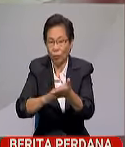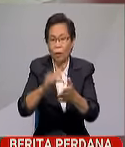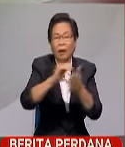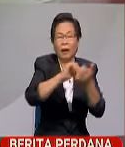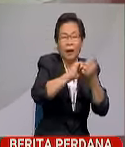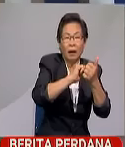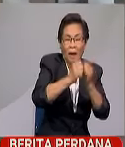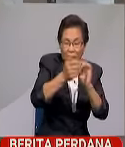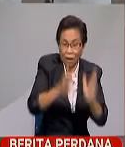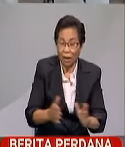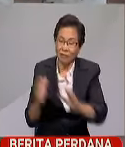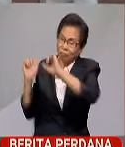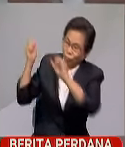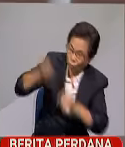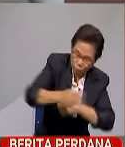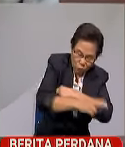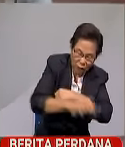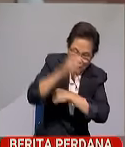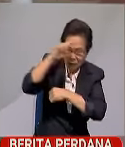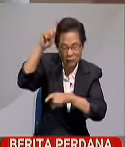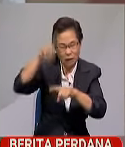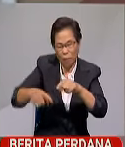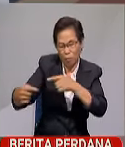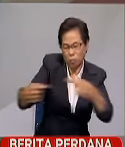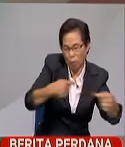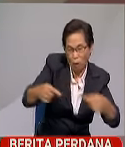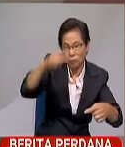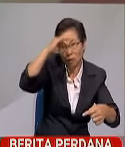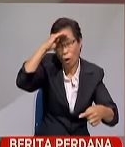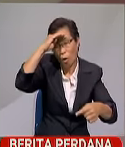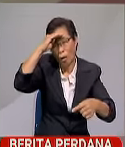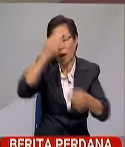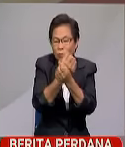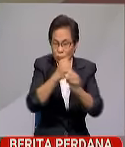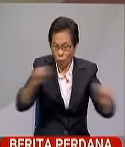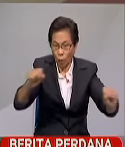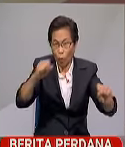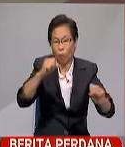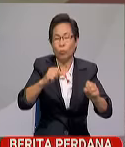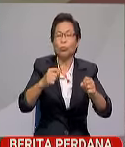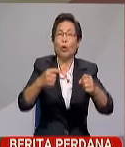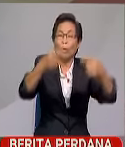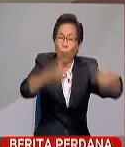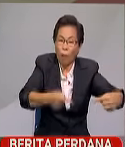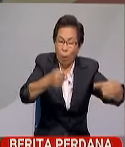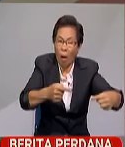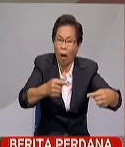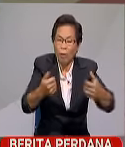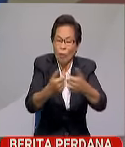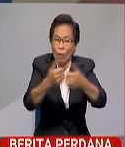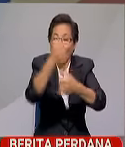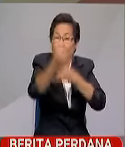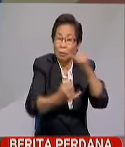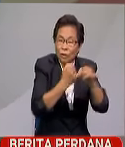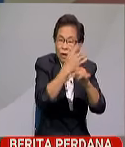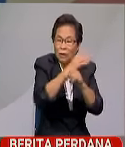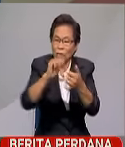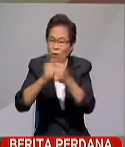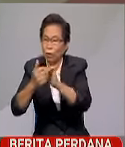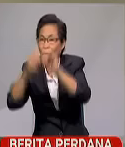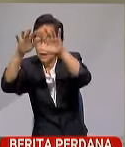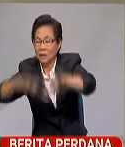judo negeri yang tidak layak bertanding di pentas Sukma Johor akan dipersiapkan untuk beraksi di pentas kejohanan antarabangsa dan Sukan